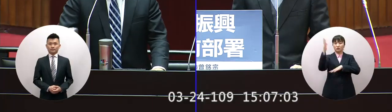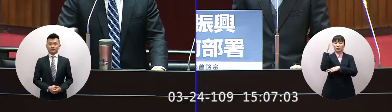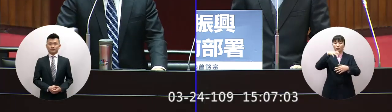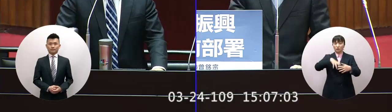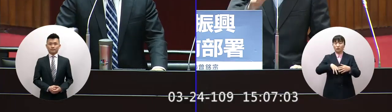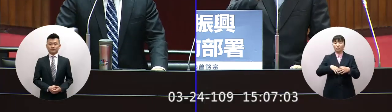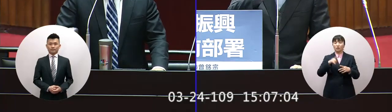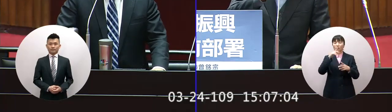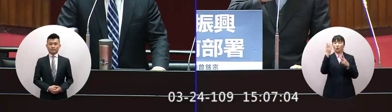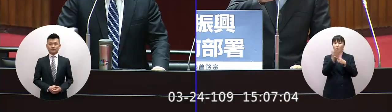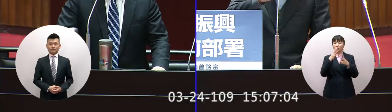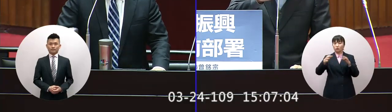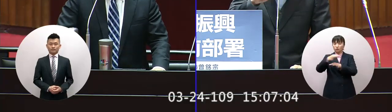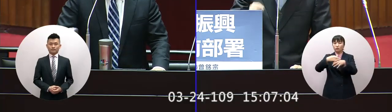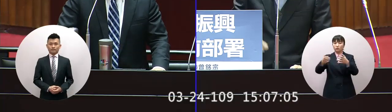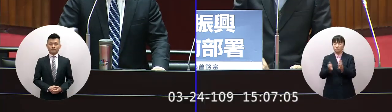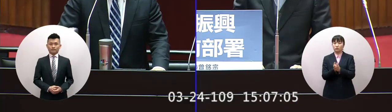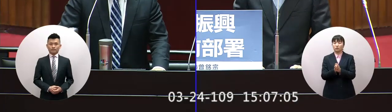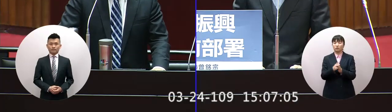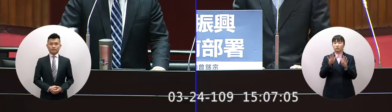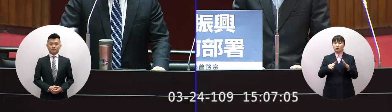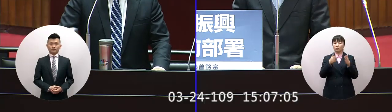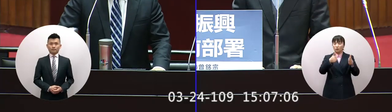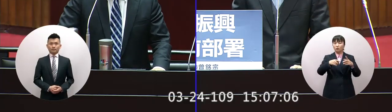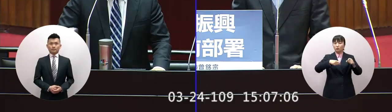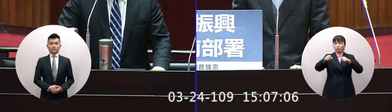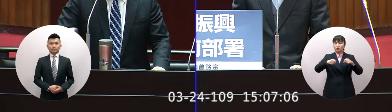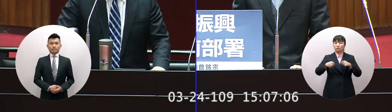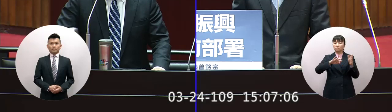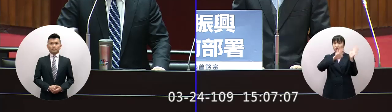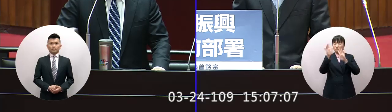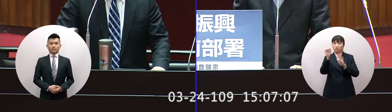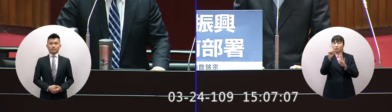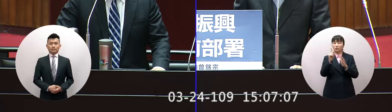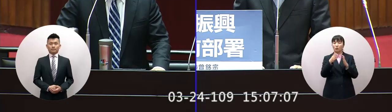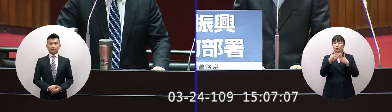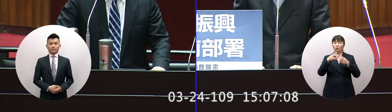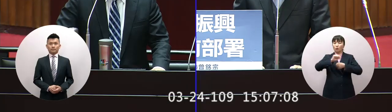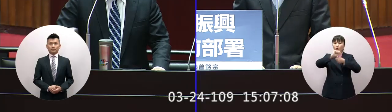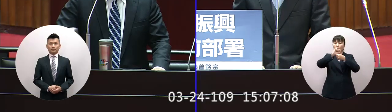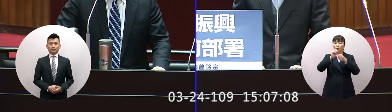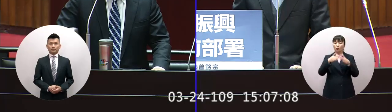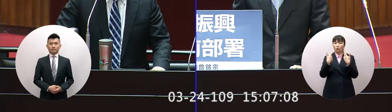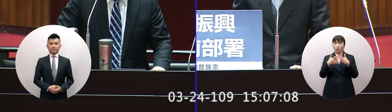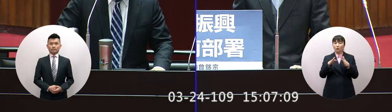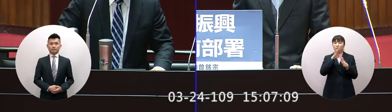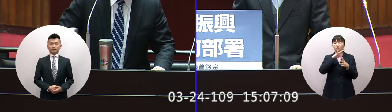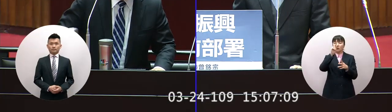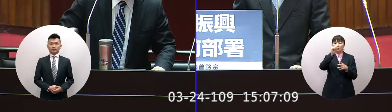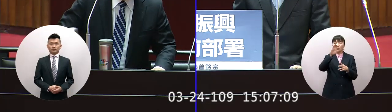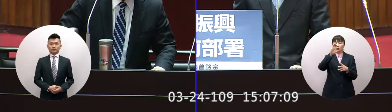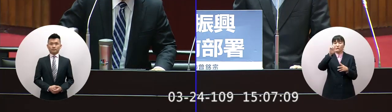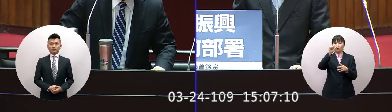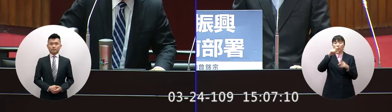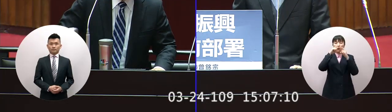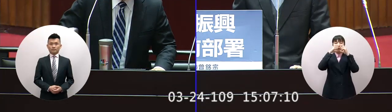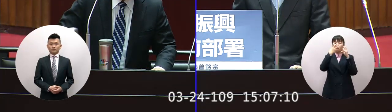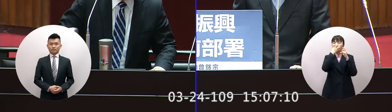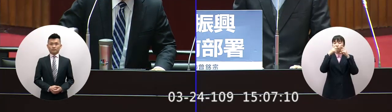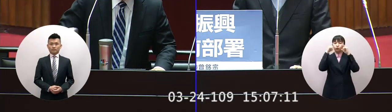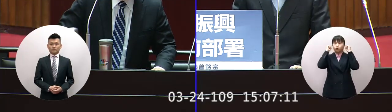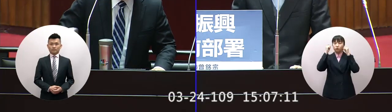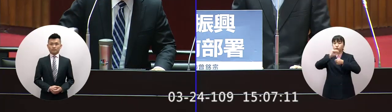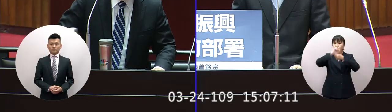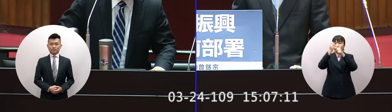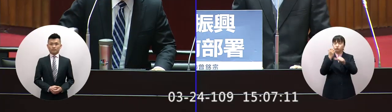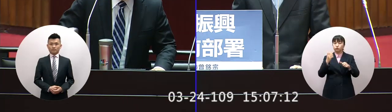院或者经济部在政策上要不要增加N95的口罩的